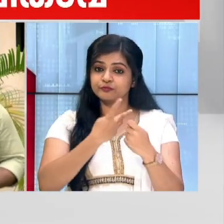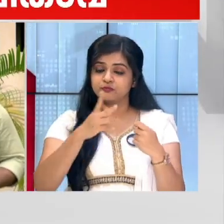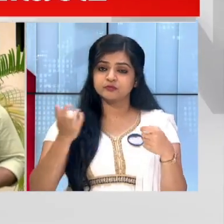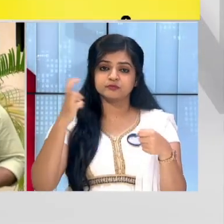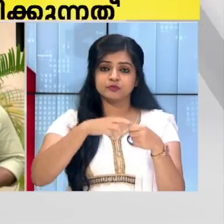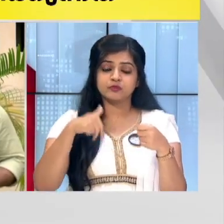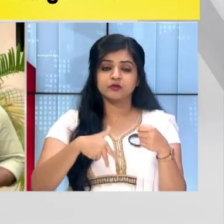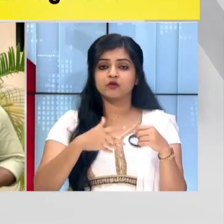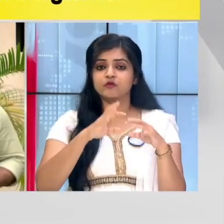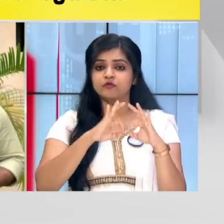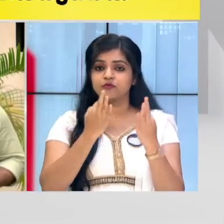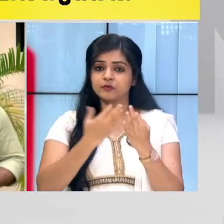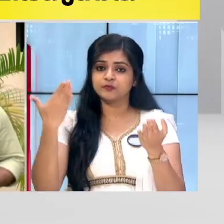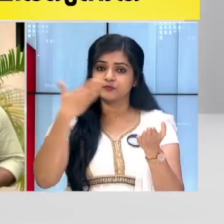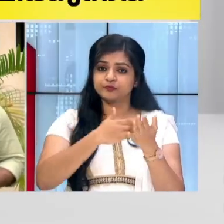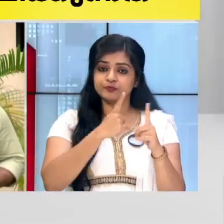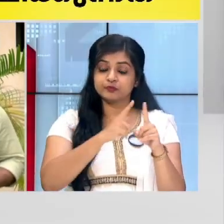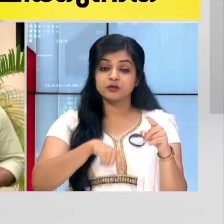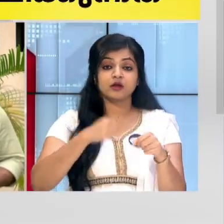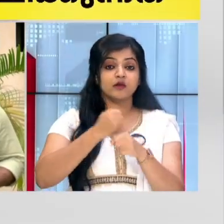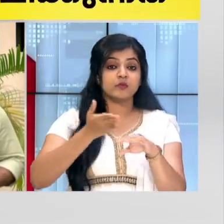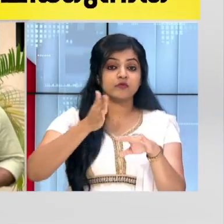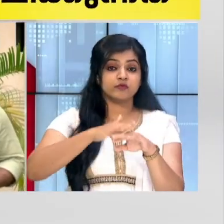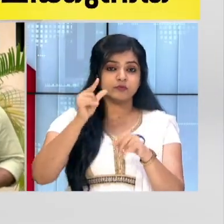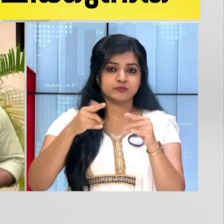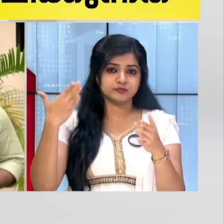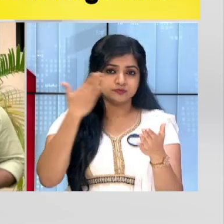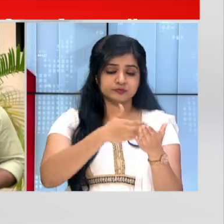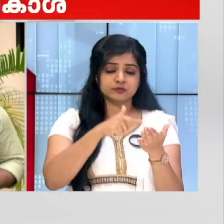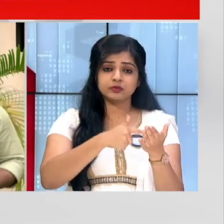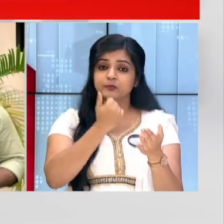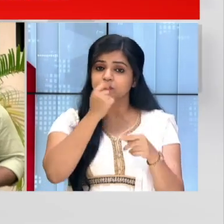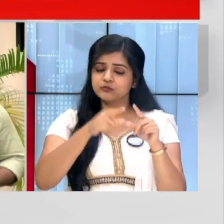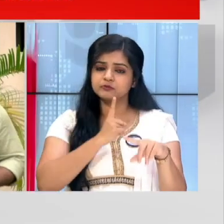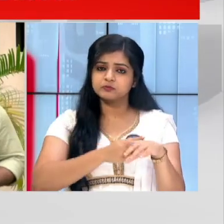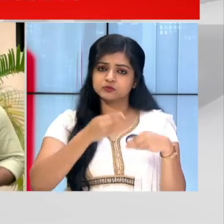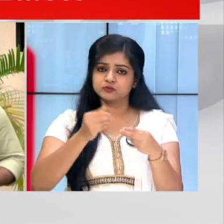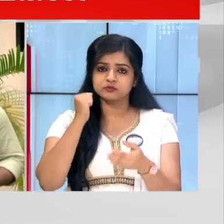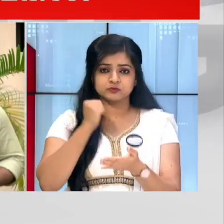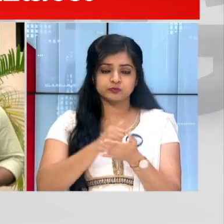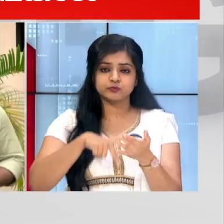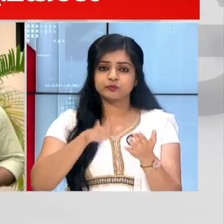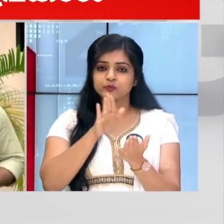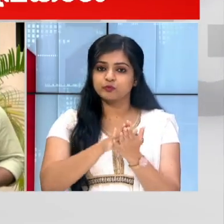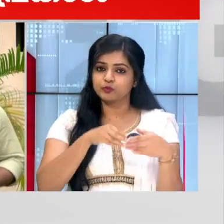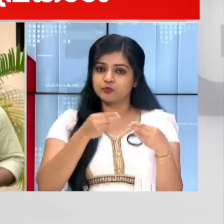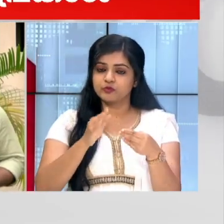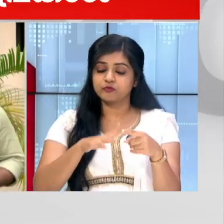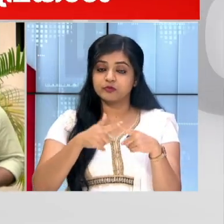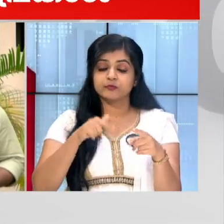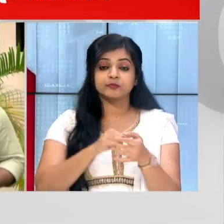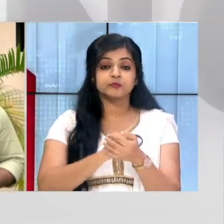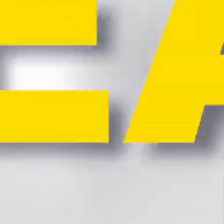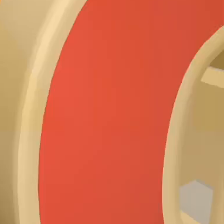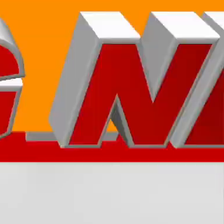സർക്കാരിൻ്റെ ഭാഗത്തു നിന്ന് എത്തുന്നവർ സർക്കാരിൻ്റെ ഉറപ്പ്, അത് കുറ്റക്കാർക്കെതിരെ നടപടി സ്വീകരിക്കുമെന്ന ഉറപ്പ് അവർ നൽകുന്നുണ്ട്. പ്രതിപക്ഷ നേതാക്കൾ വലിയ വിമർശനം എസ്.എഫ്.ഐക്കെതിരെയും